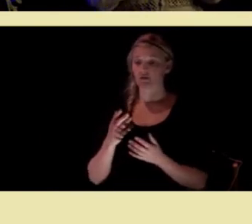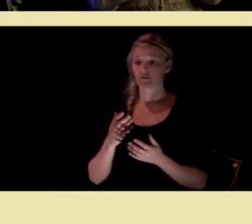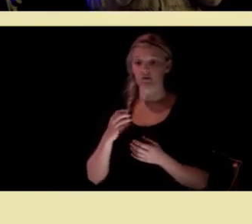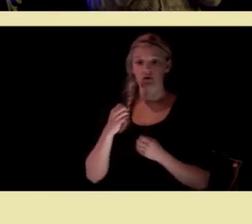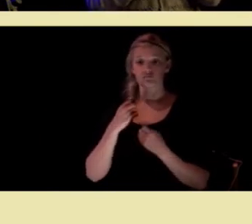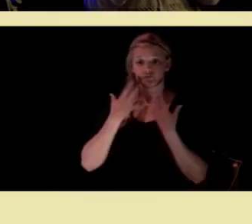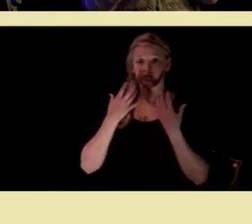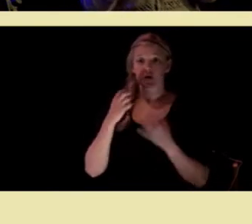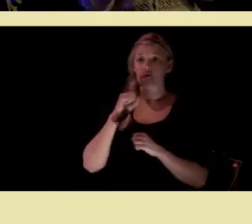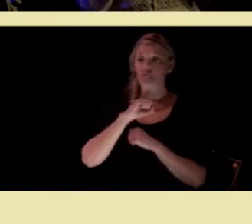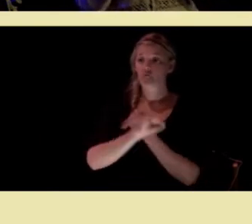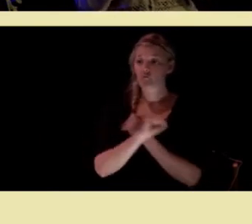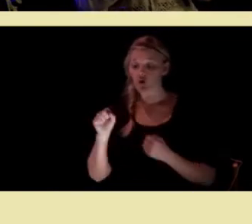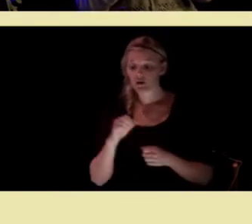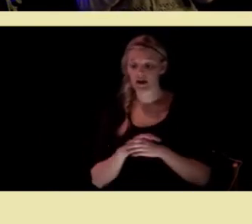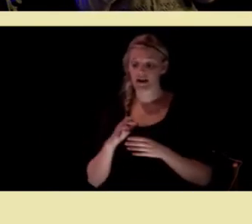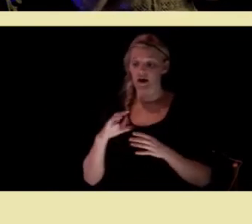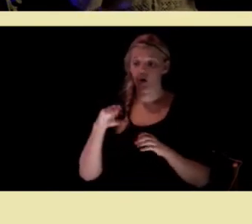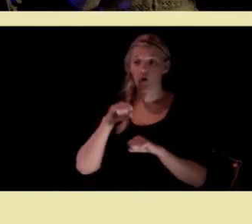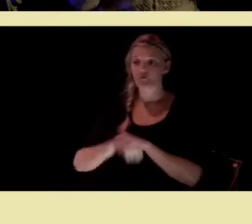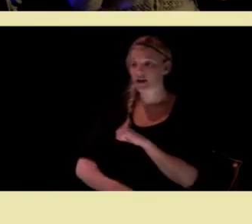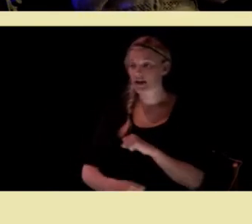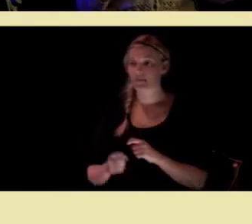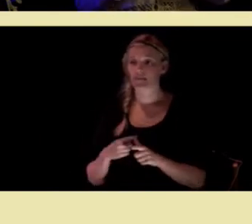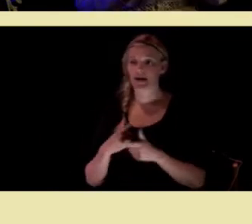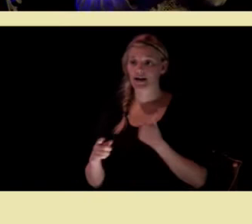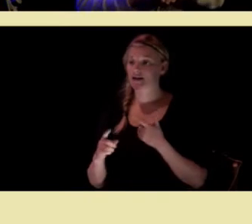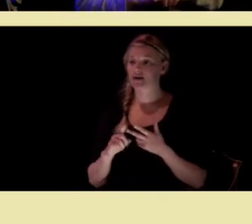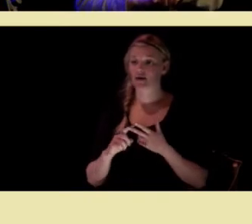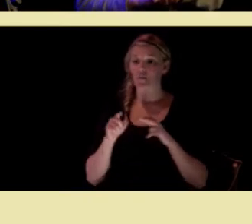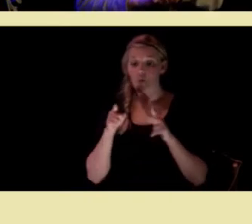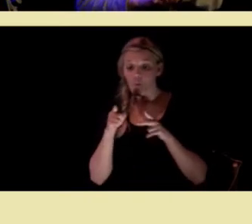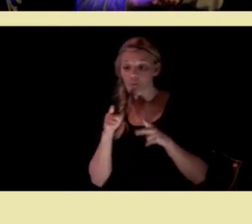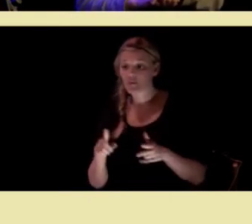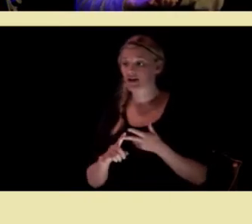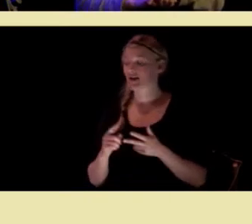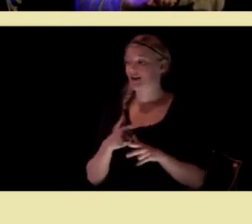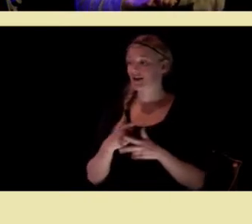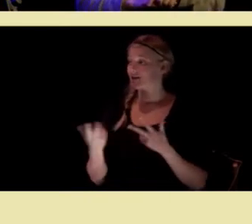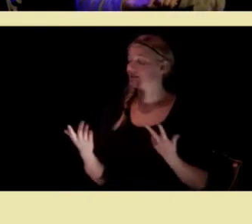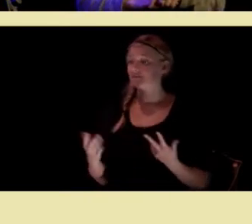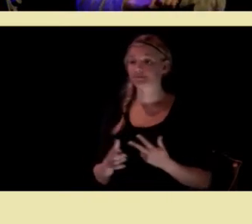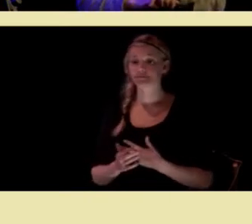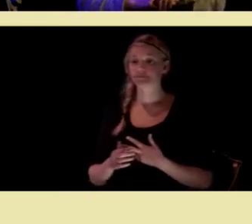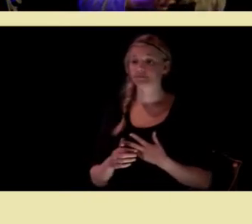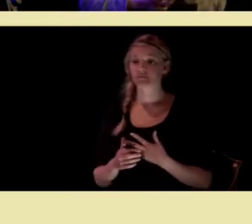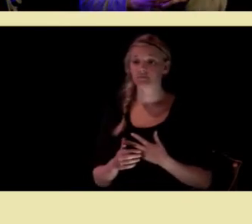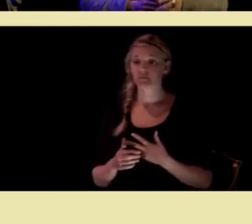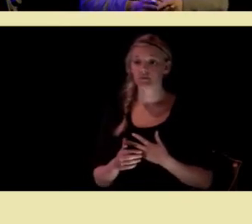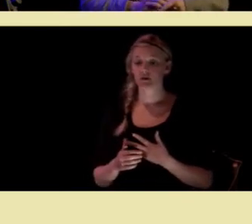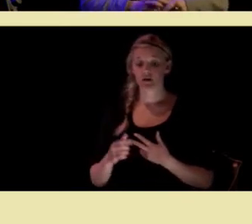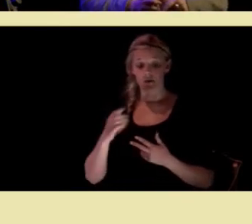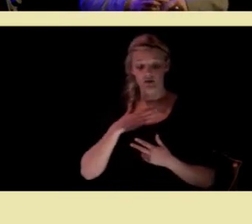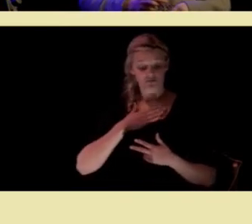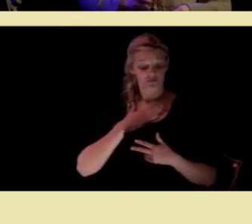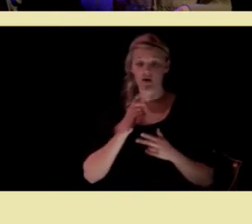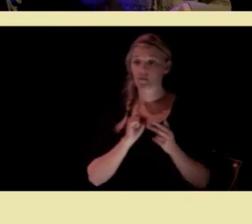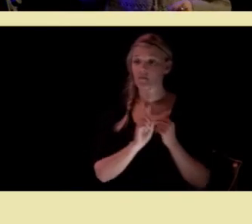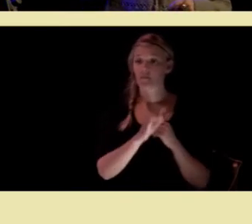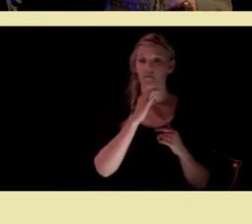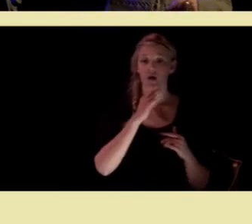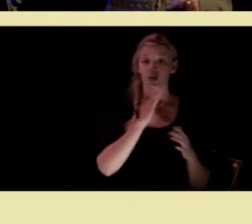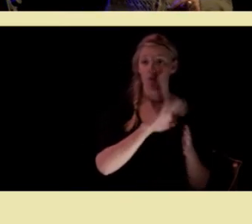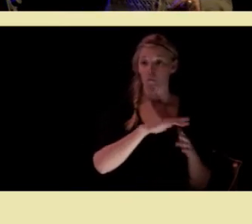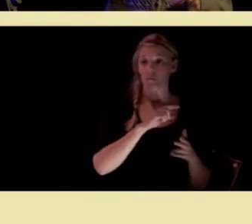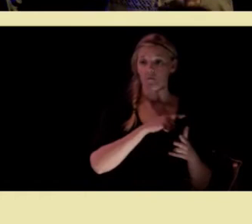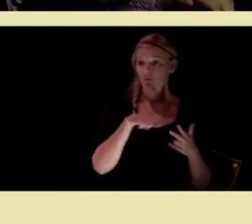eller... overgrep eller mobbing eller de ordentlige grunnene innerst inne der som man egentlig går der for å snakke om.